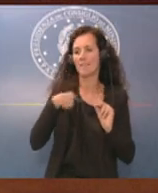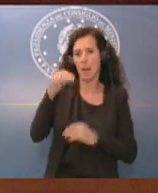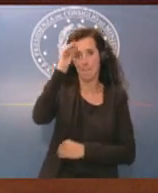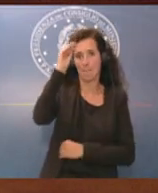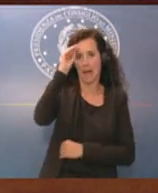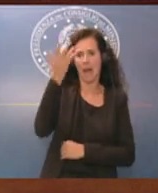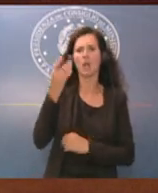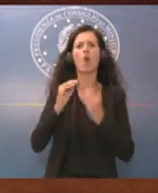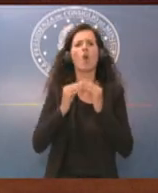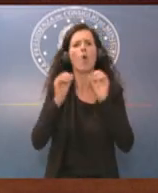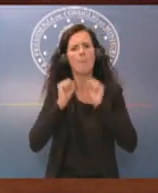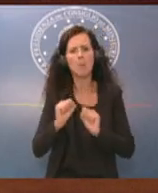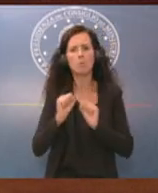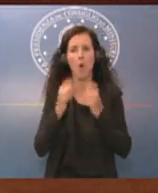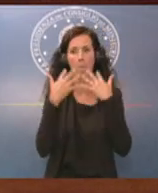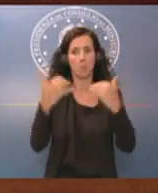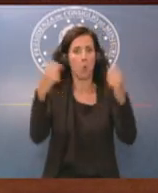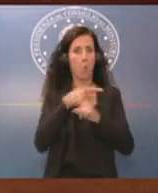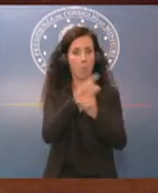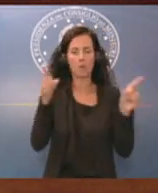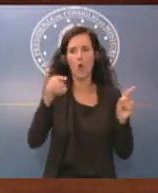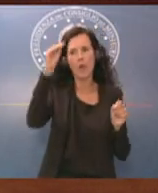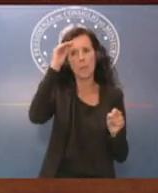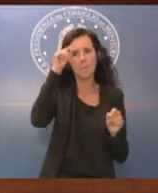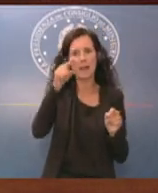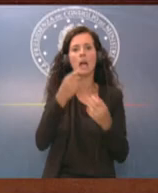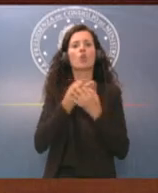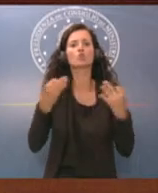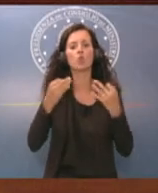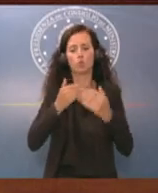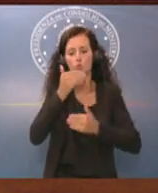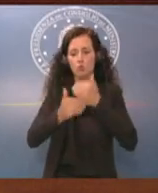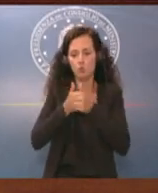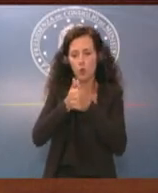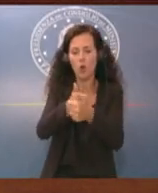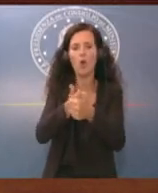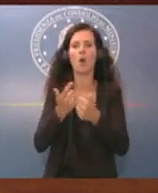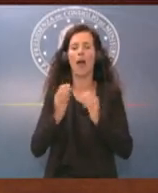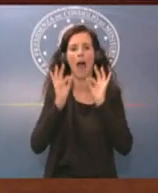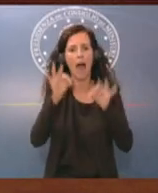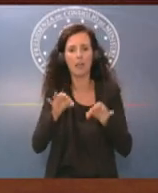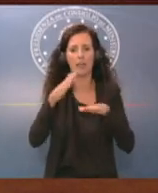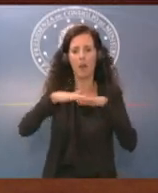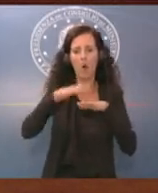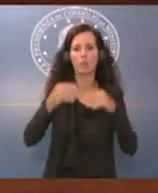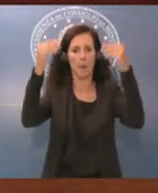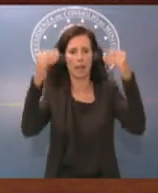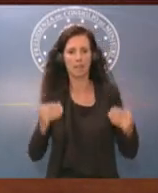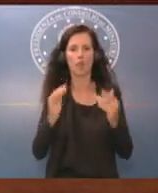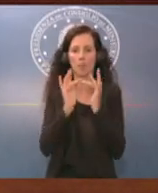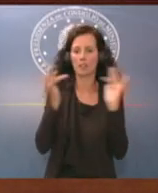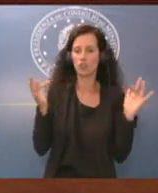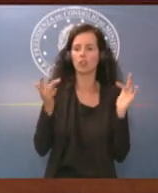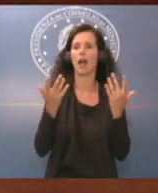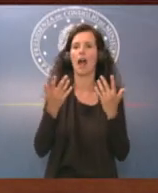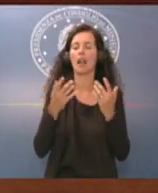far apprendere a tutta questa platea il corretto meccanismo che possa portare una piattaforma digitale condivisa anche a